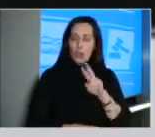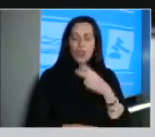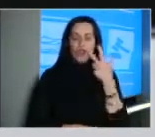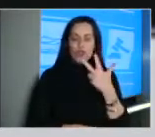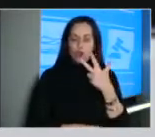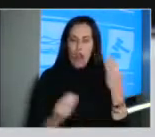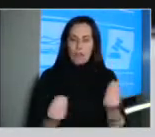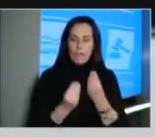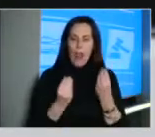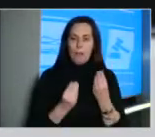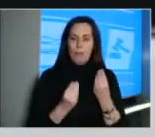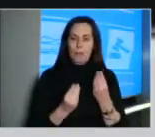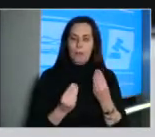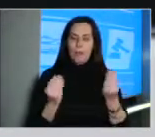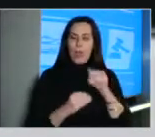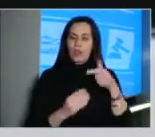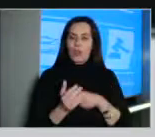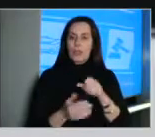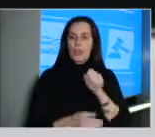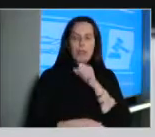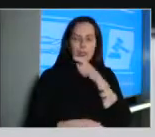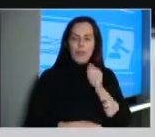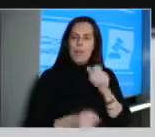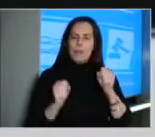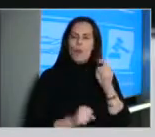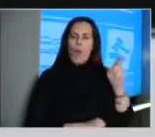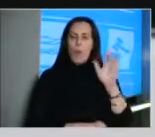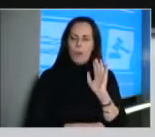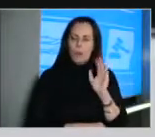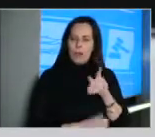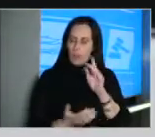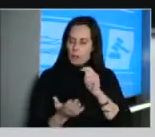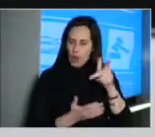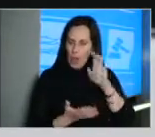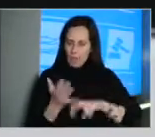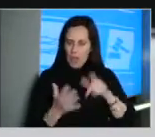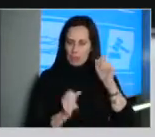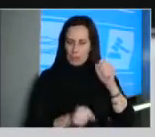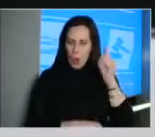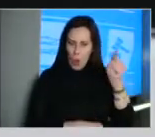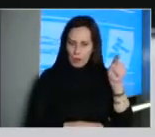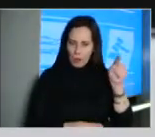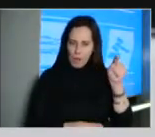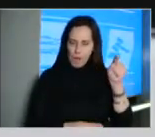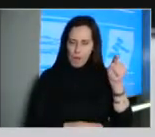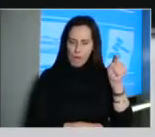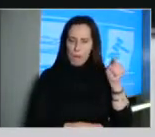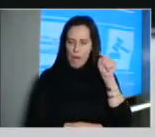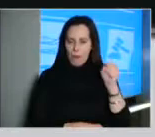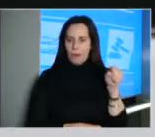שלושה רבדים. הרובד הראשון זה קצבאות הזקנה של הביטוח הלאומי. אתה משלם מס לביטוח הלאומי,